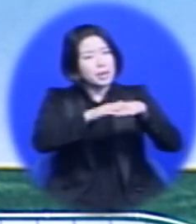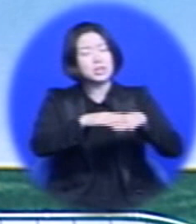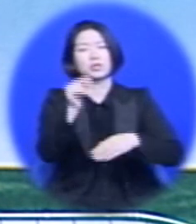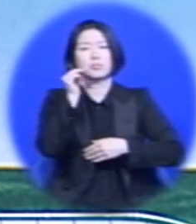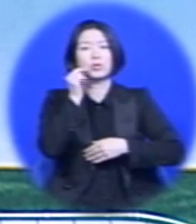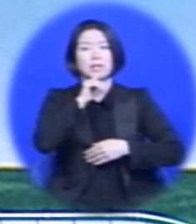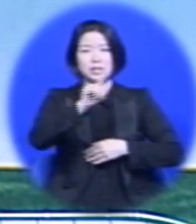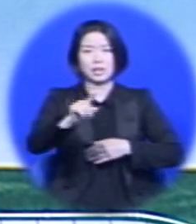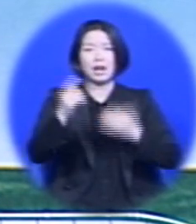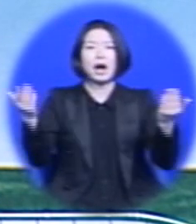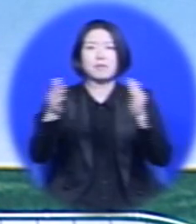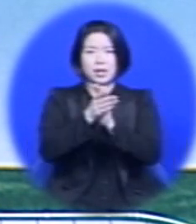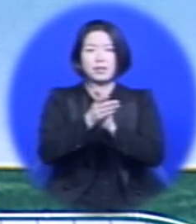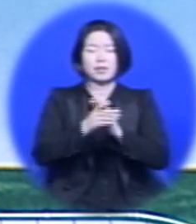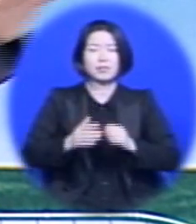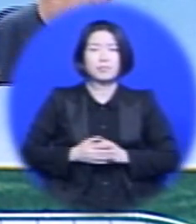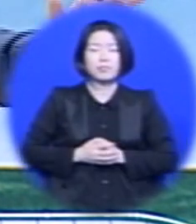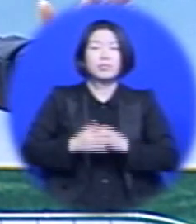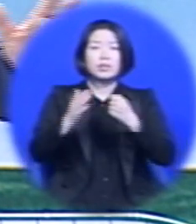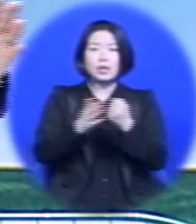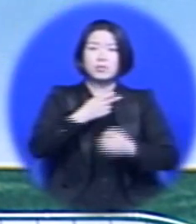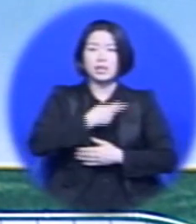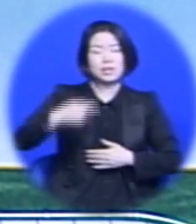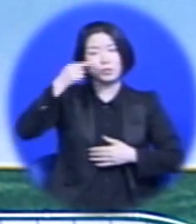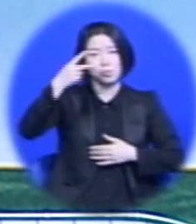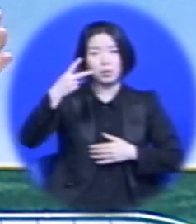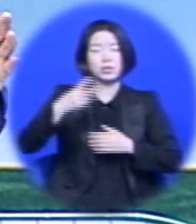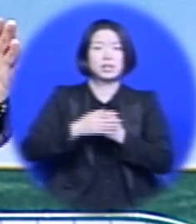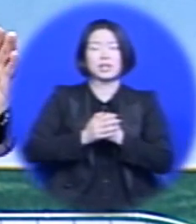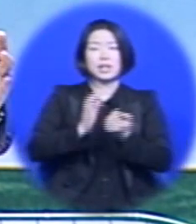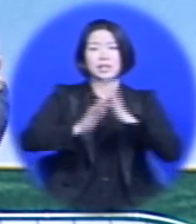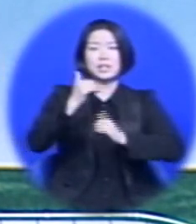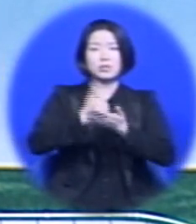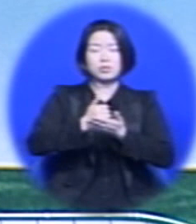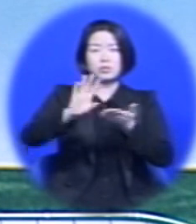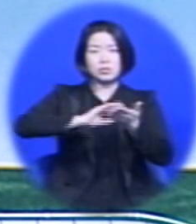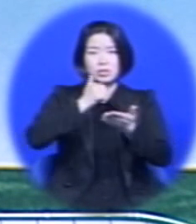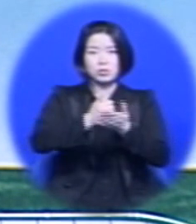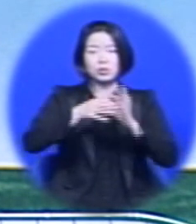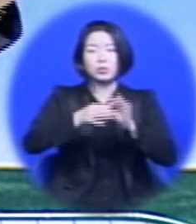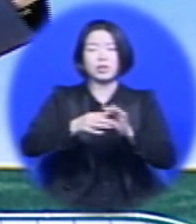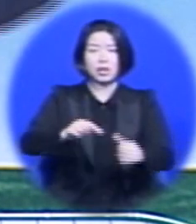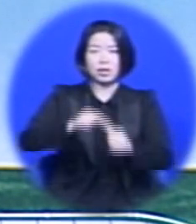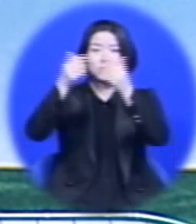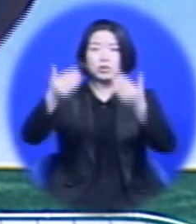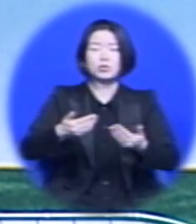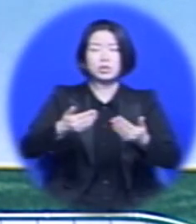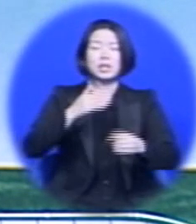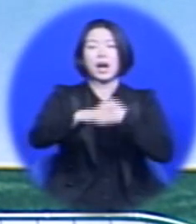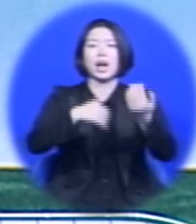못하느니라 아멘 그래서 사도 바울이 예수 그리스도를 통하여 건져 주신 하나님을